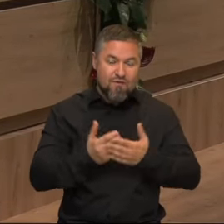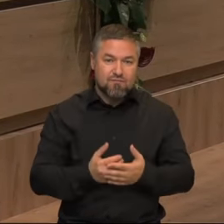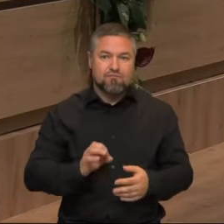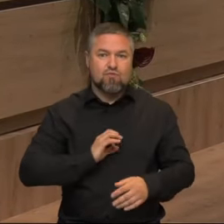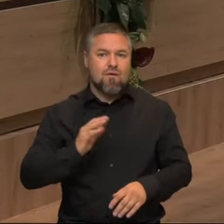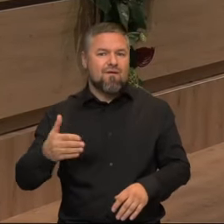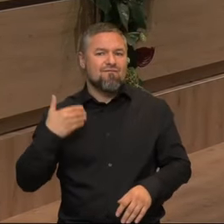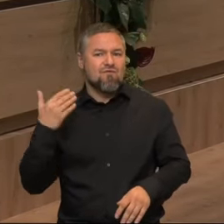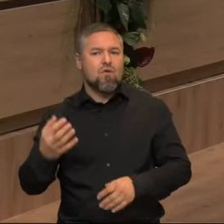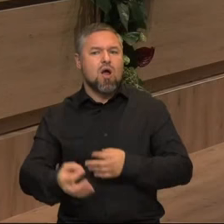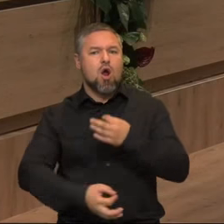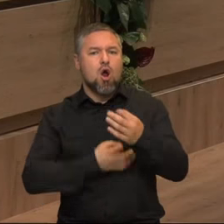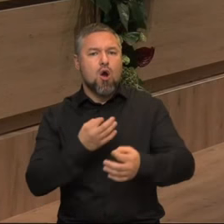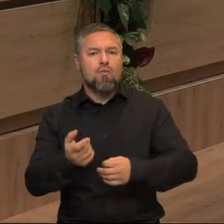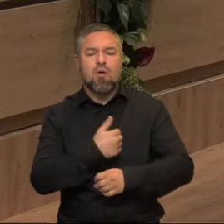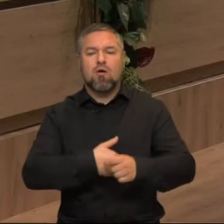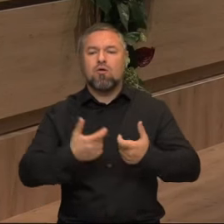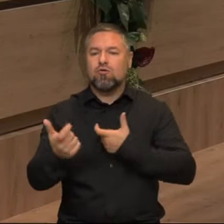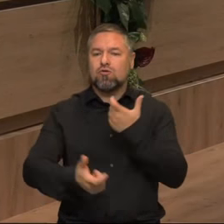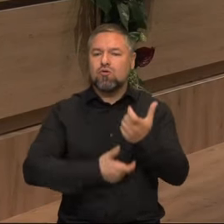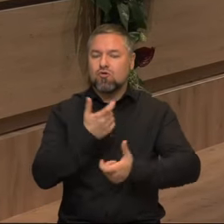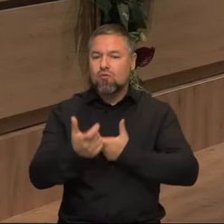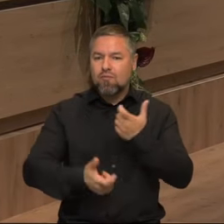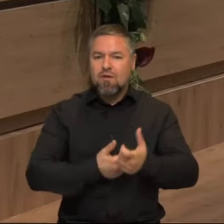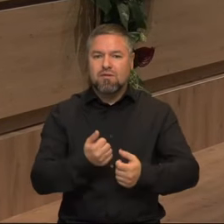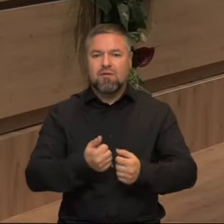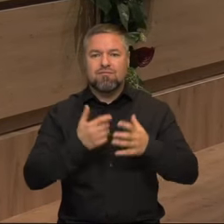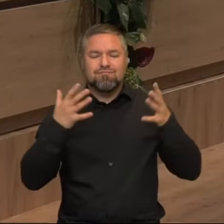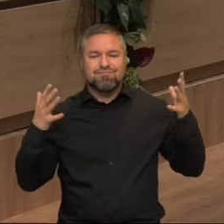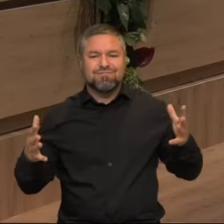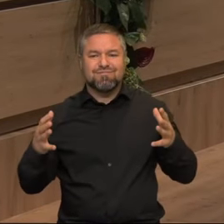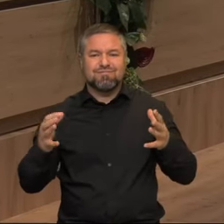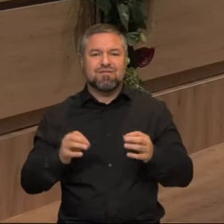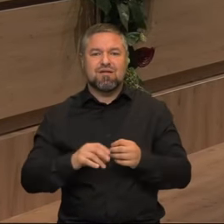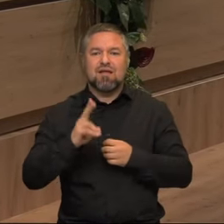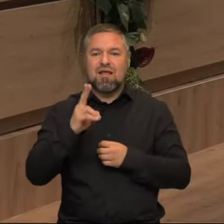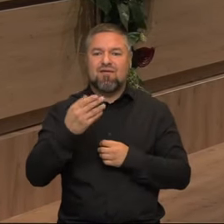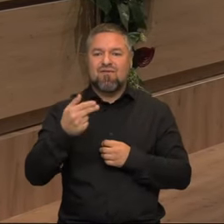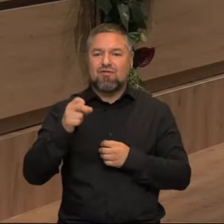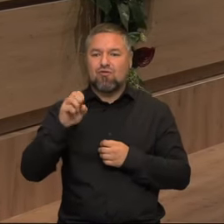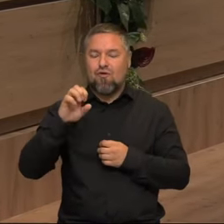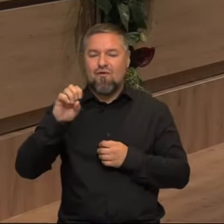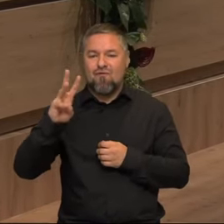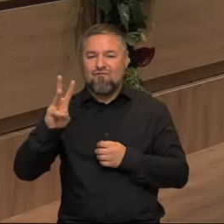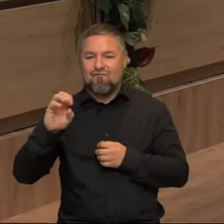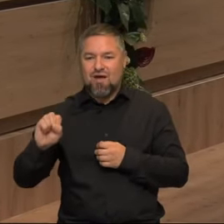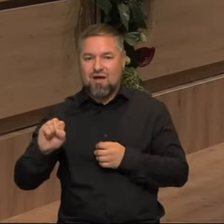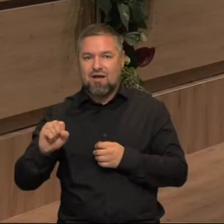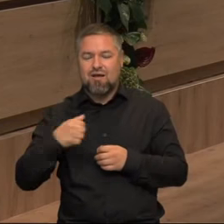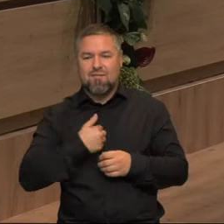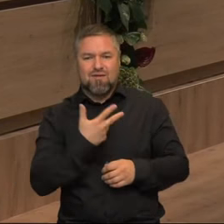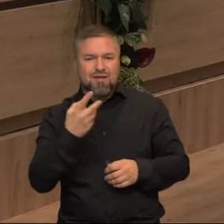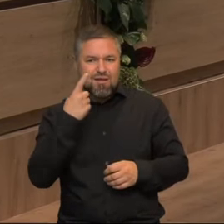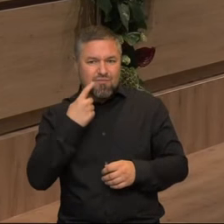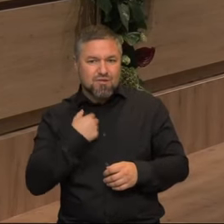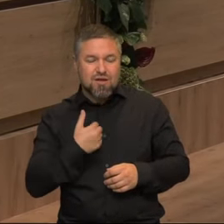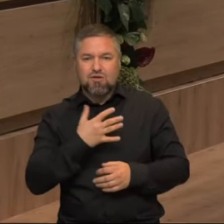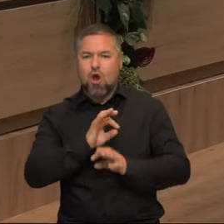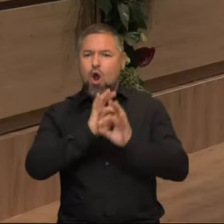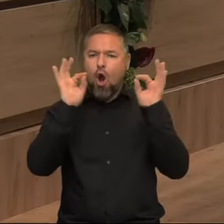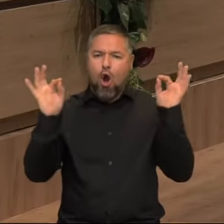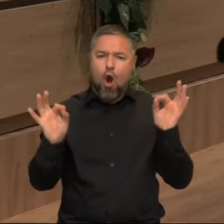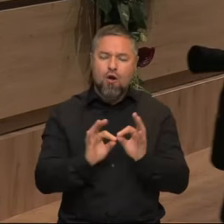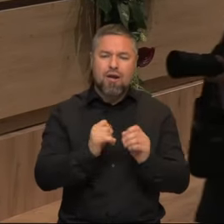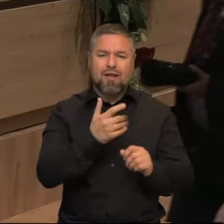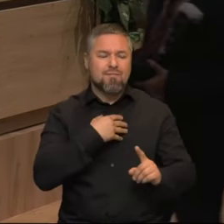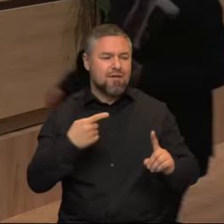swoim wykładzie opowiem Państwu o symulacjach, wielkoskalowych symulacjach kwantowych materii. Mam kilka minut, więc tylko zarysuję, jakie